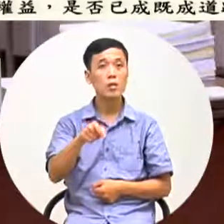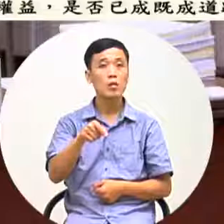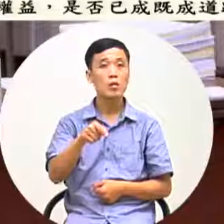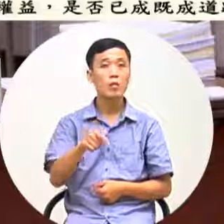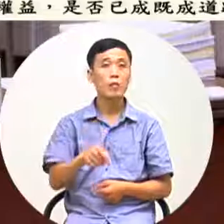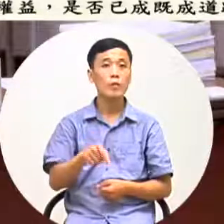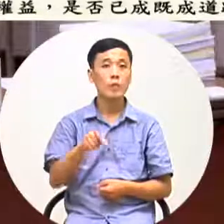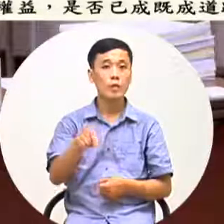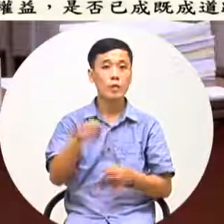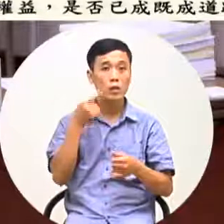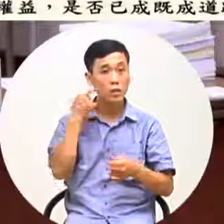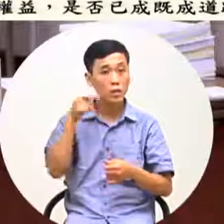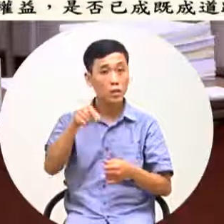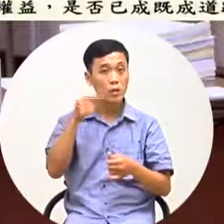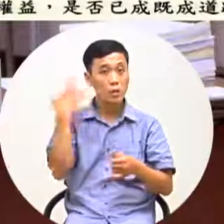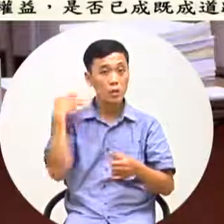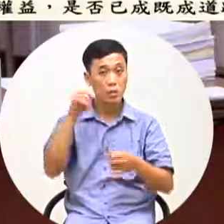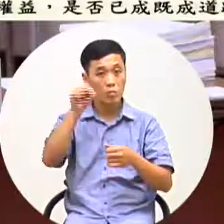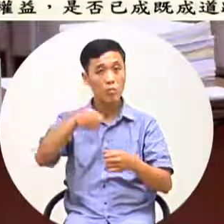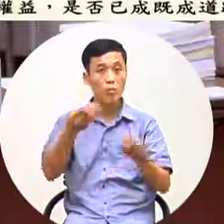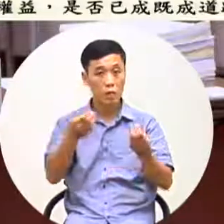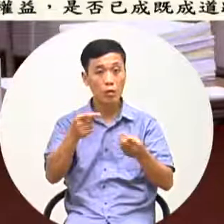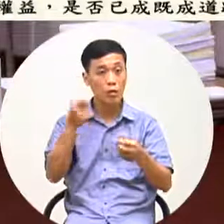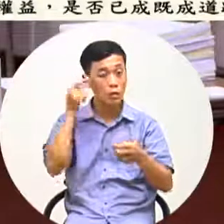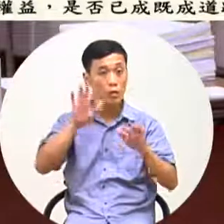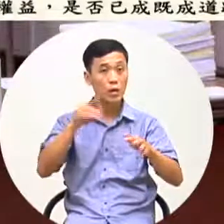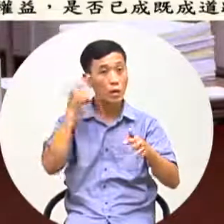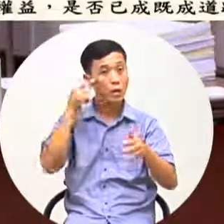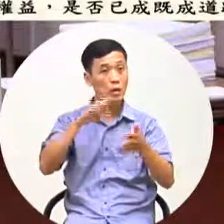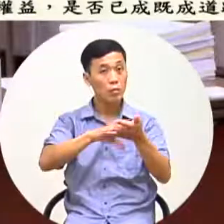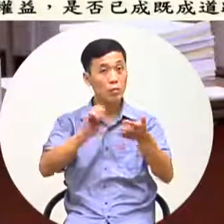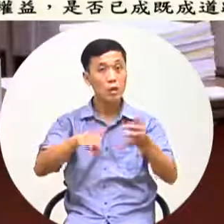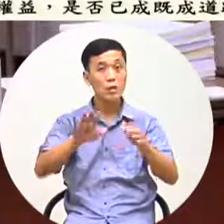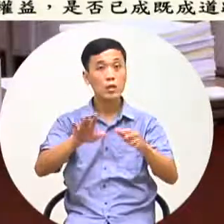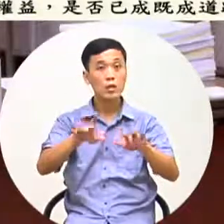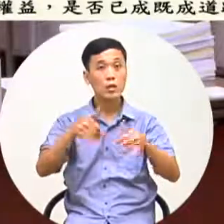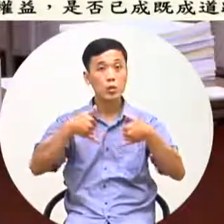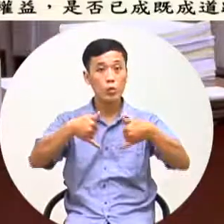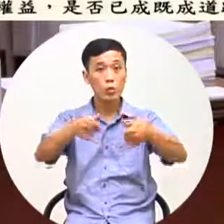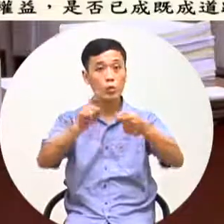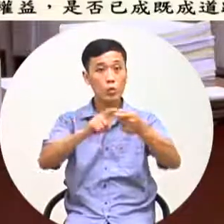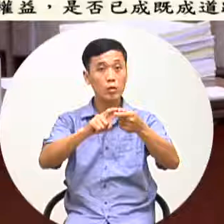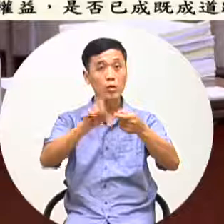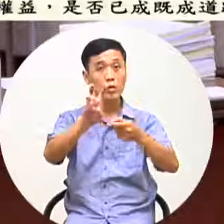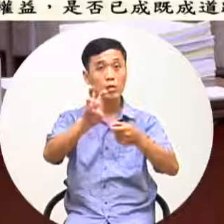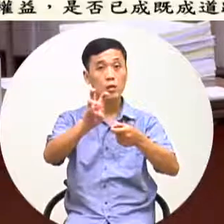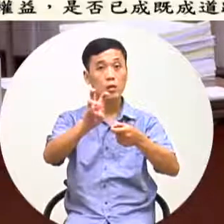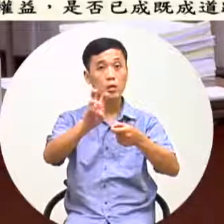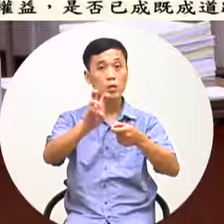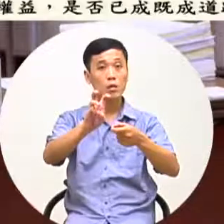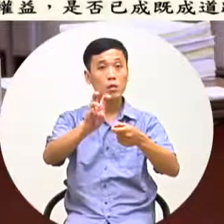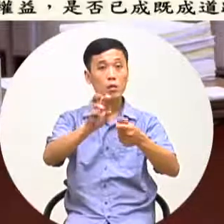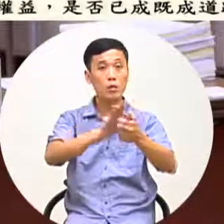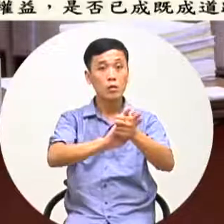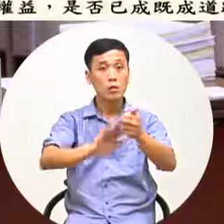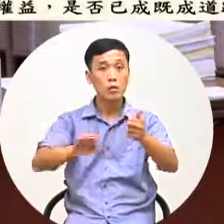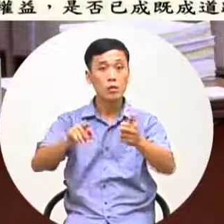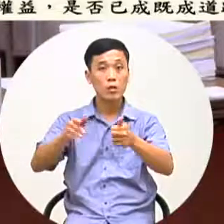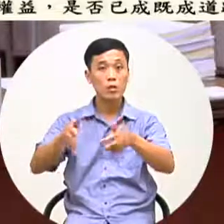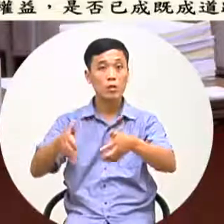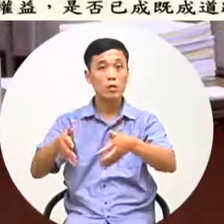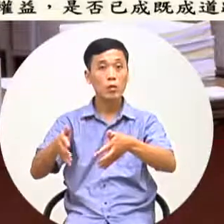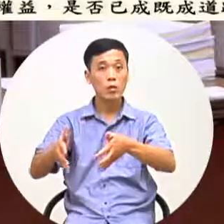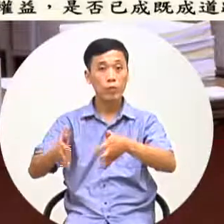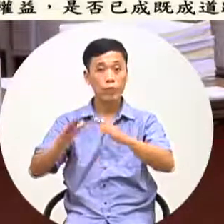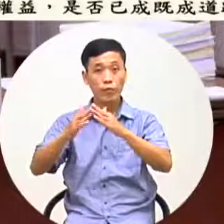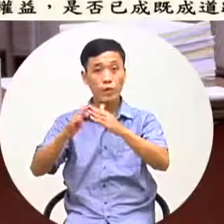要来撤走，啊，伊要三十栋啊，六十几个要三十栋啊，都变作违章，够有道理。我感觉这是来非常无